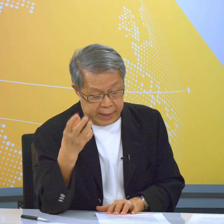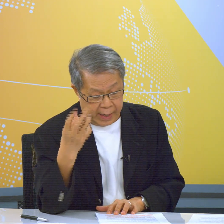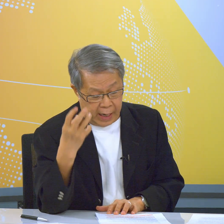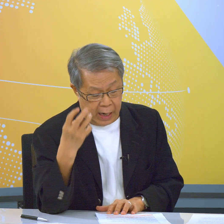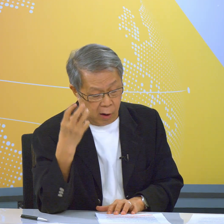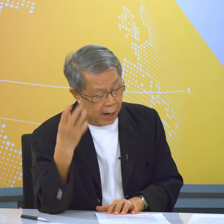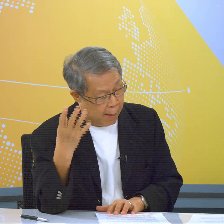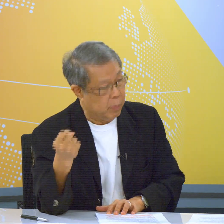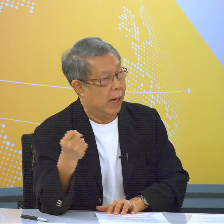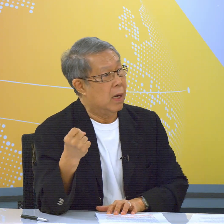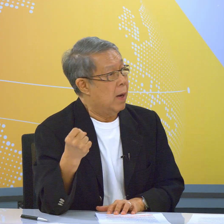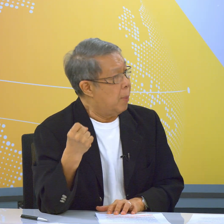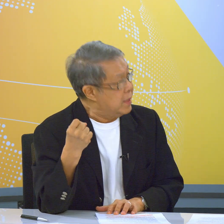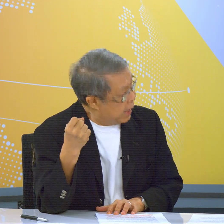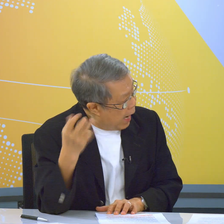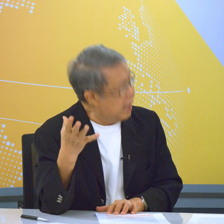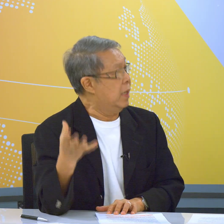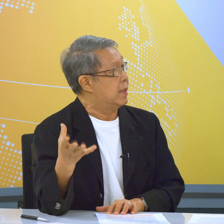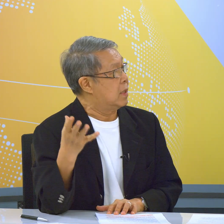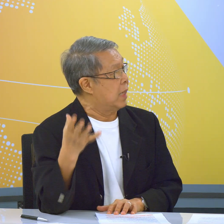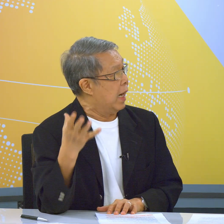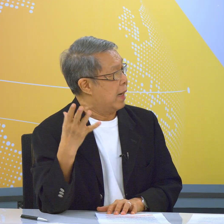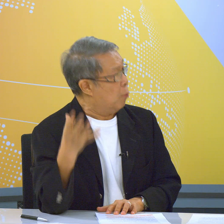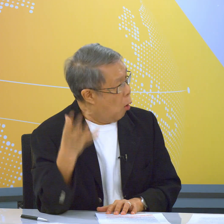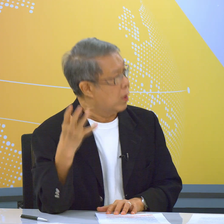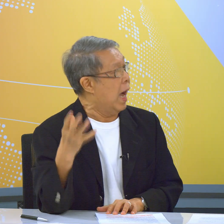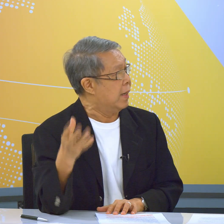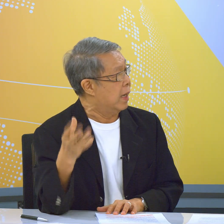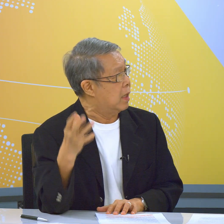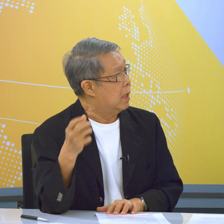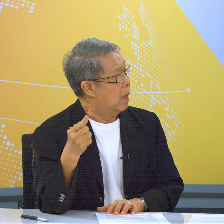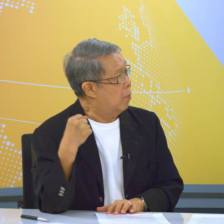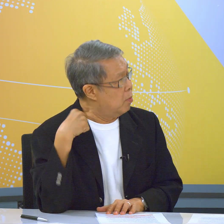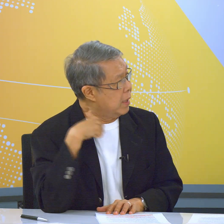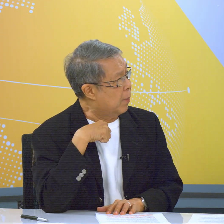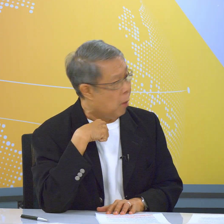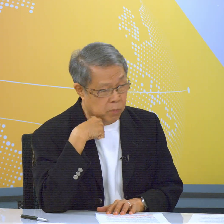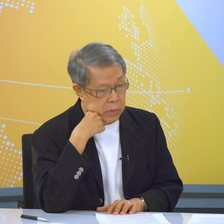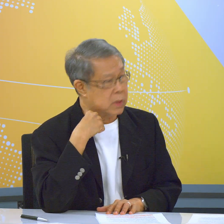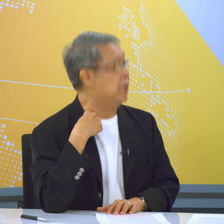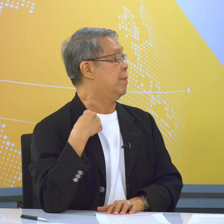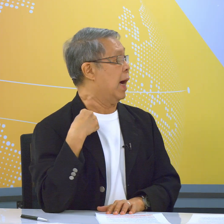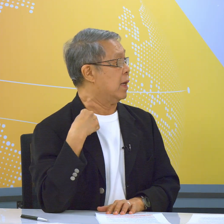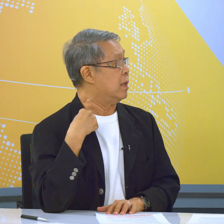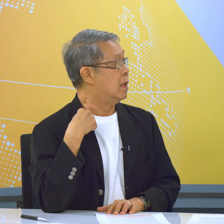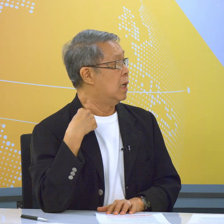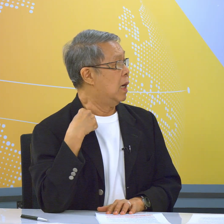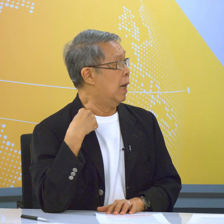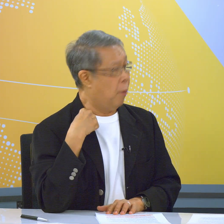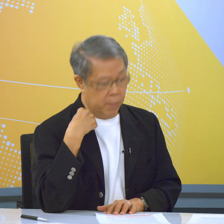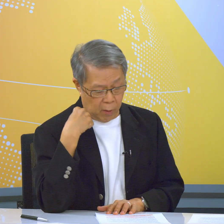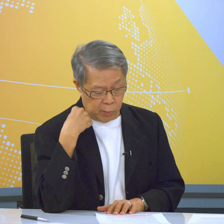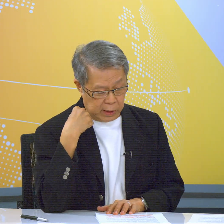แลวก็ลำไปชนะเลิศในระดับโลกได้ผมคิวาผมถึ่งมากเลย